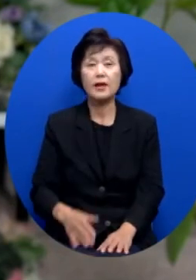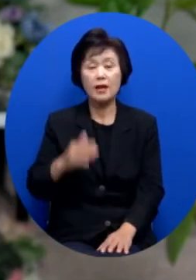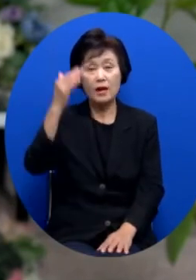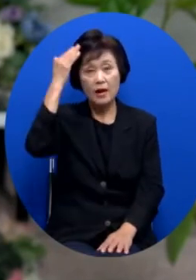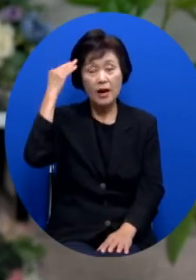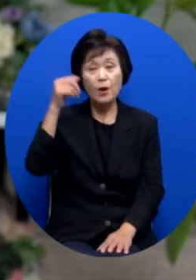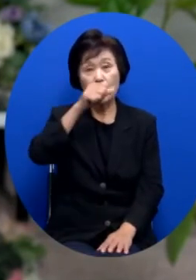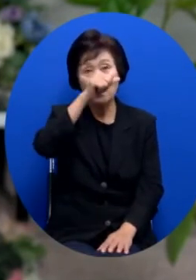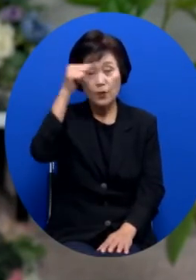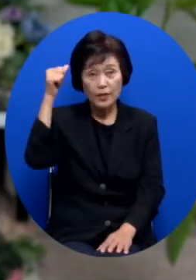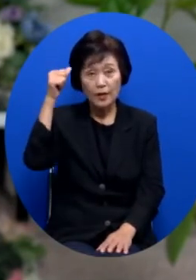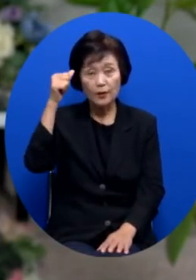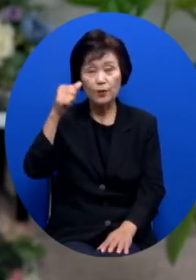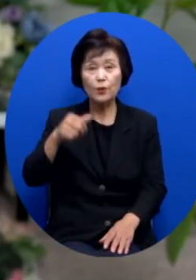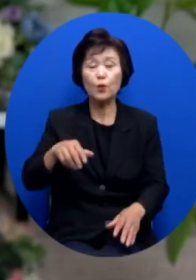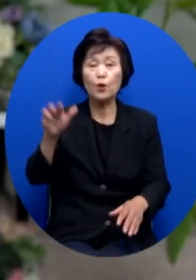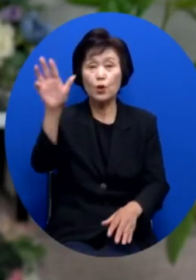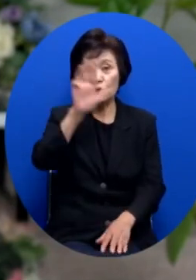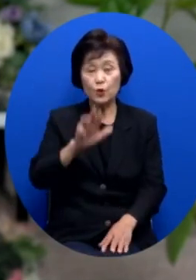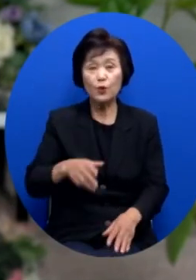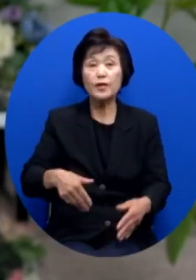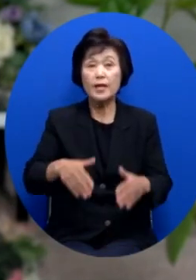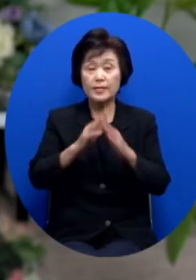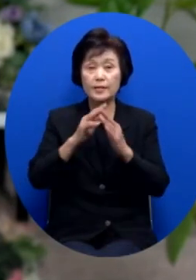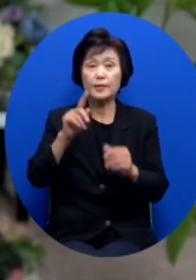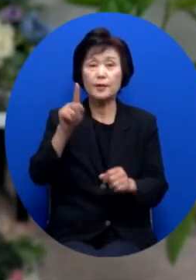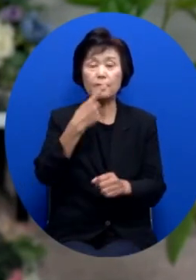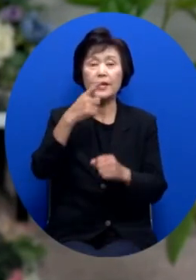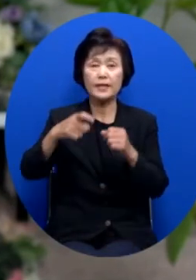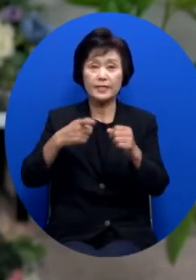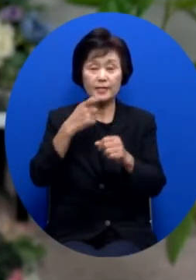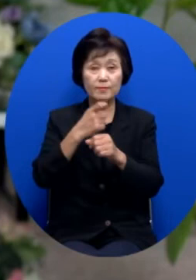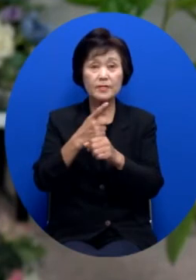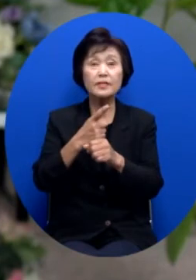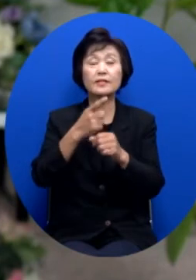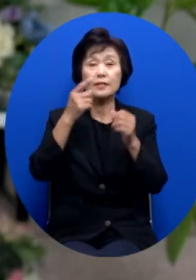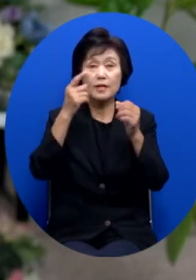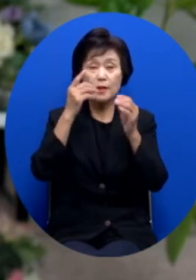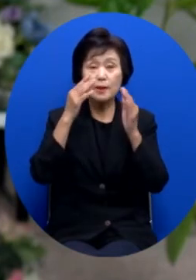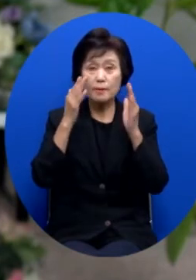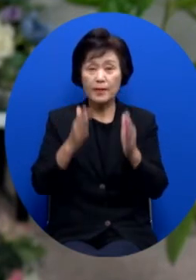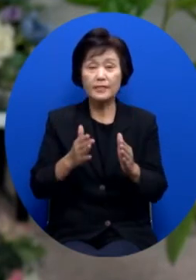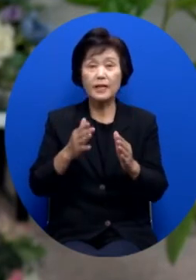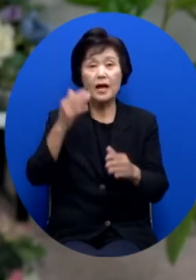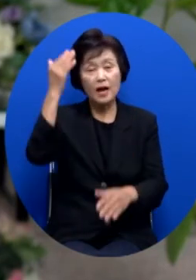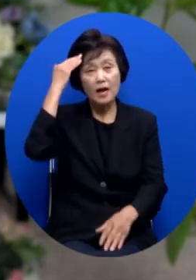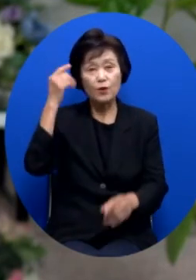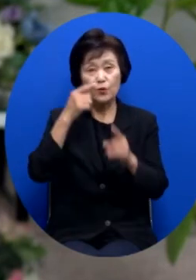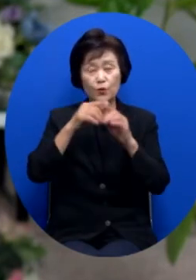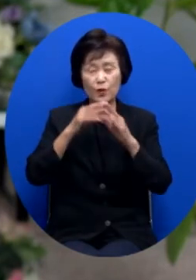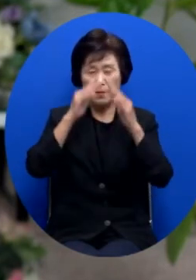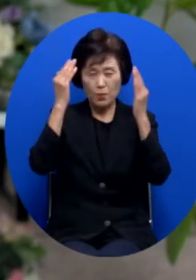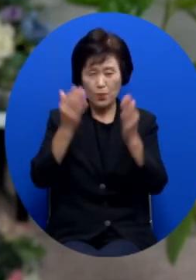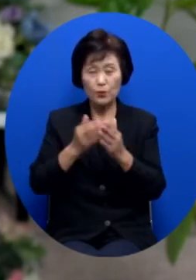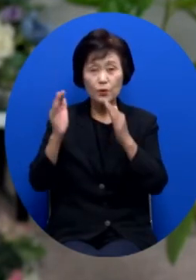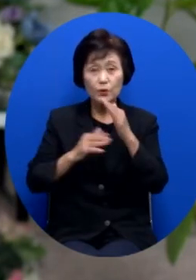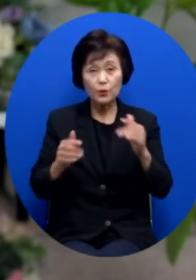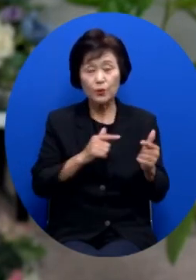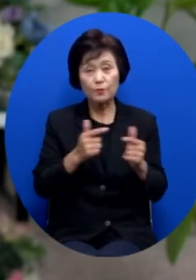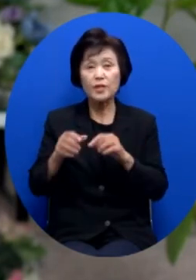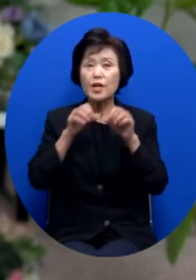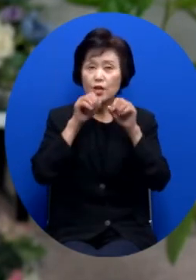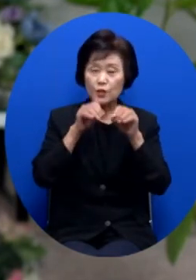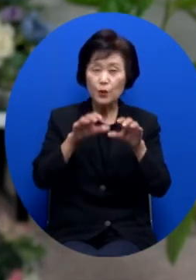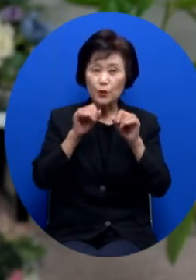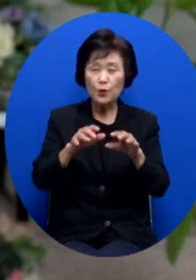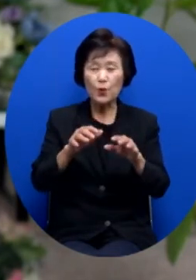한국장로교 총회 설립 110주년을 맞아 한국교회의 모든 성도님들이 전도와